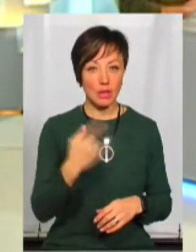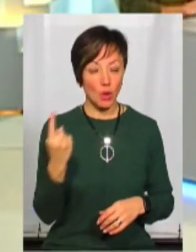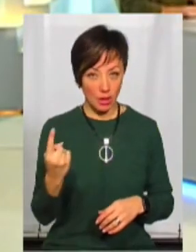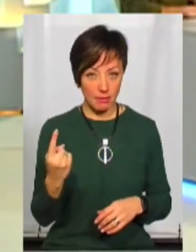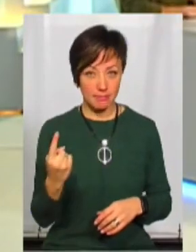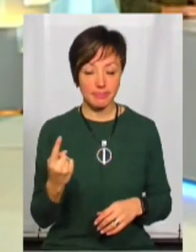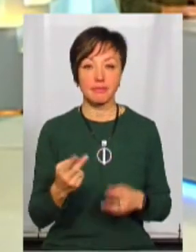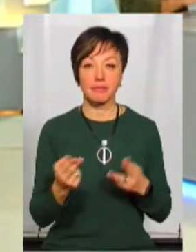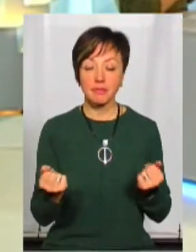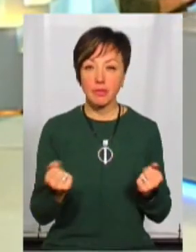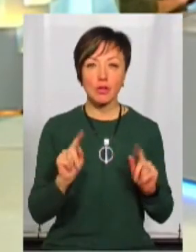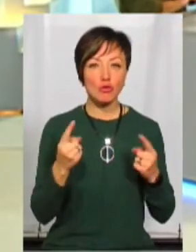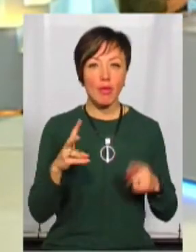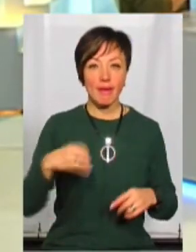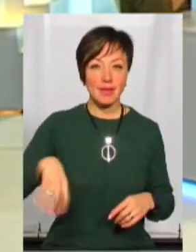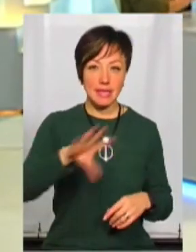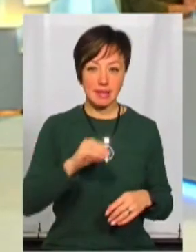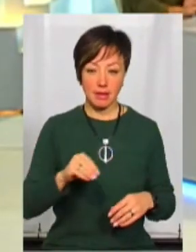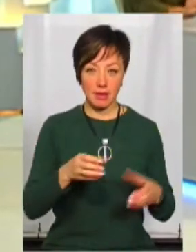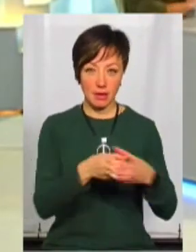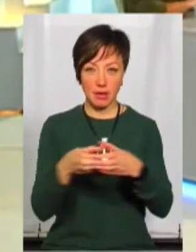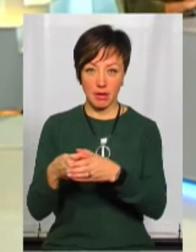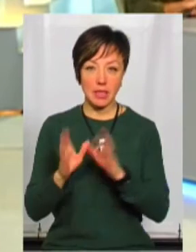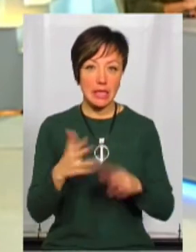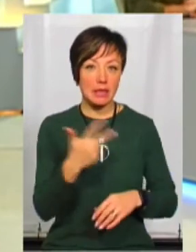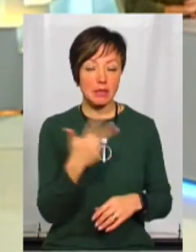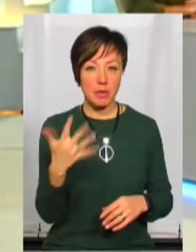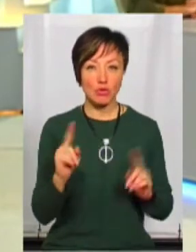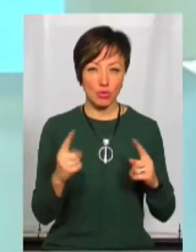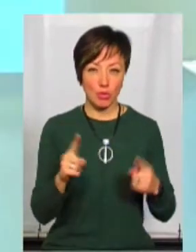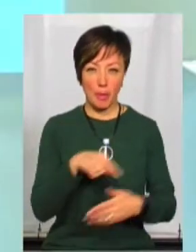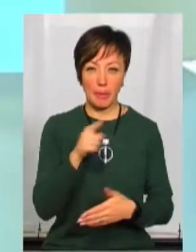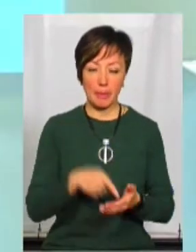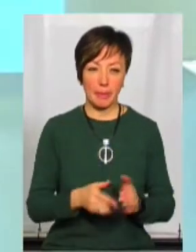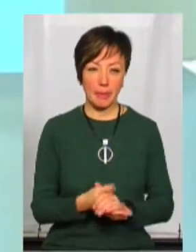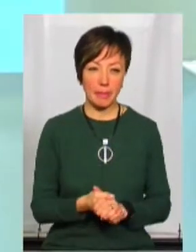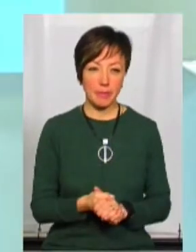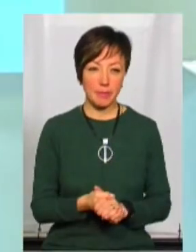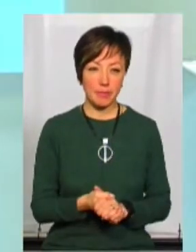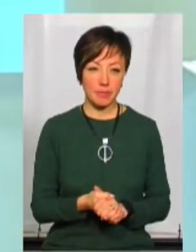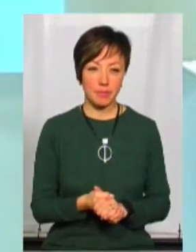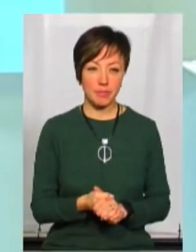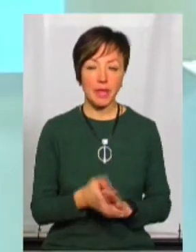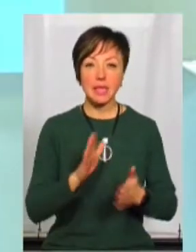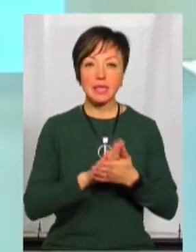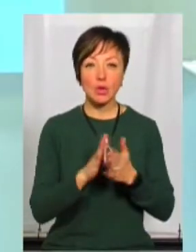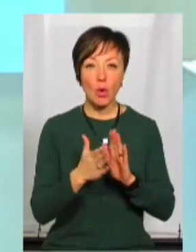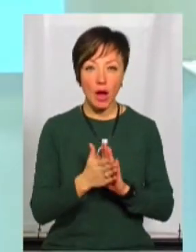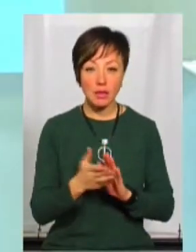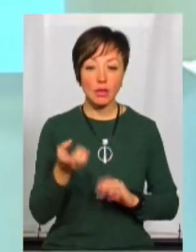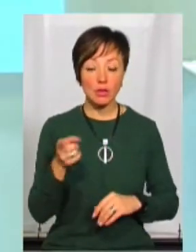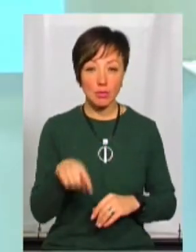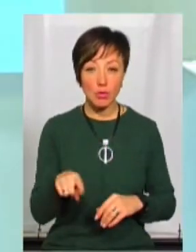громад. 51, так. А от чому не всі територіальні громади? Чому тільки 35? Така вибірковість. Ситуація в тому,